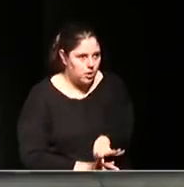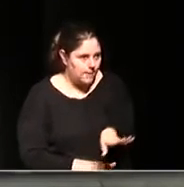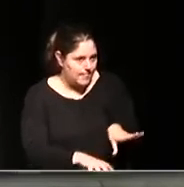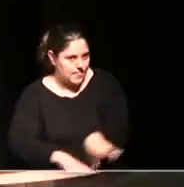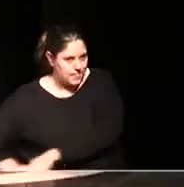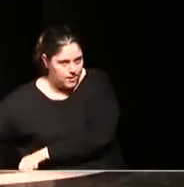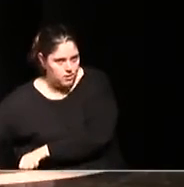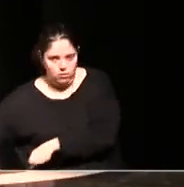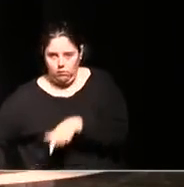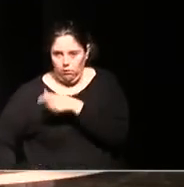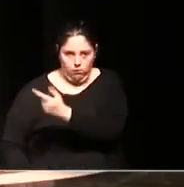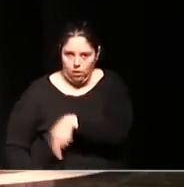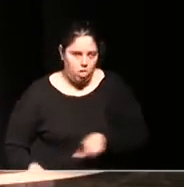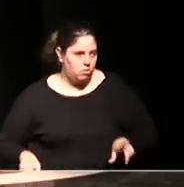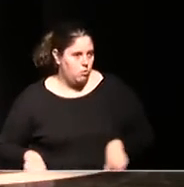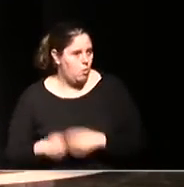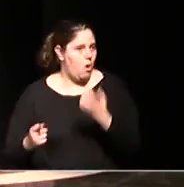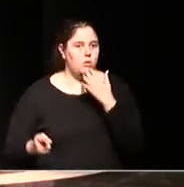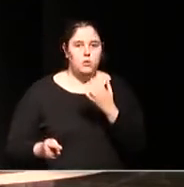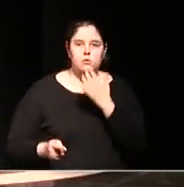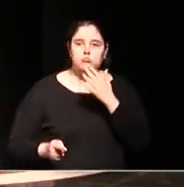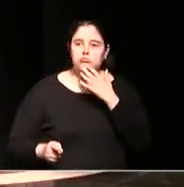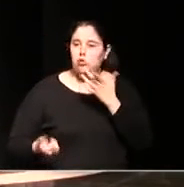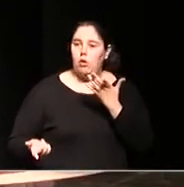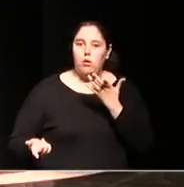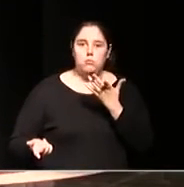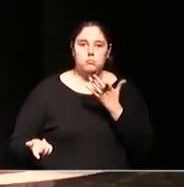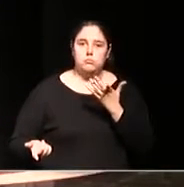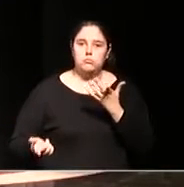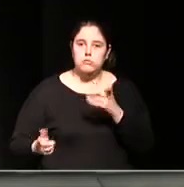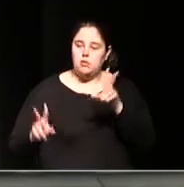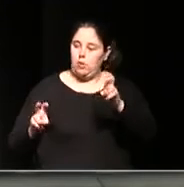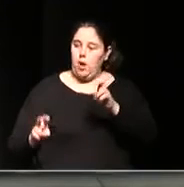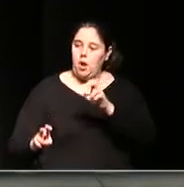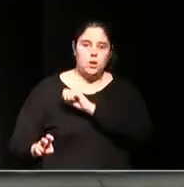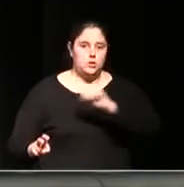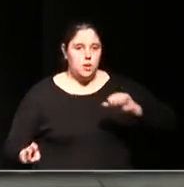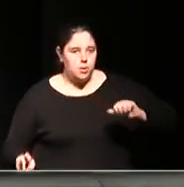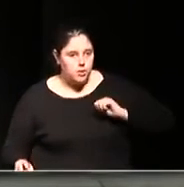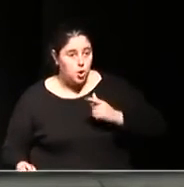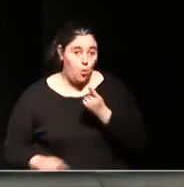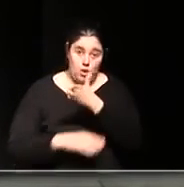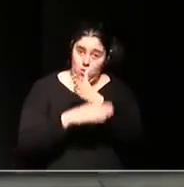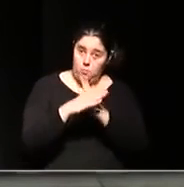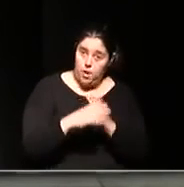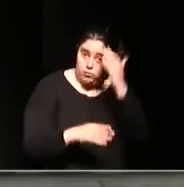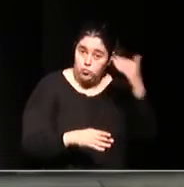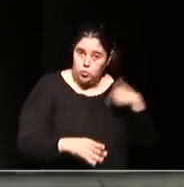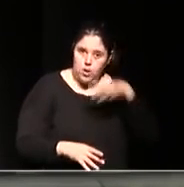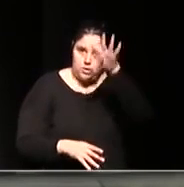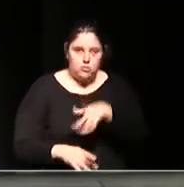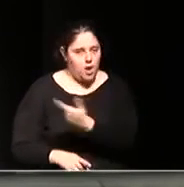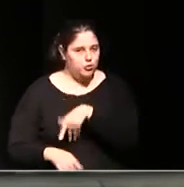cap escrúpol en utilitzar la legítima voluntat d'independència d'una bona part del poble de